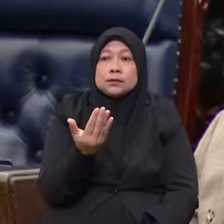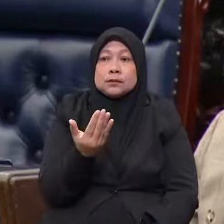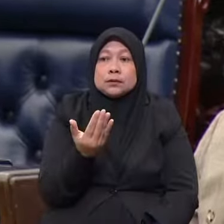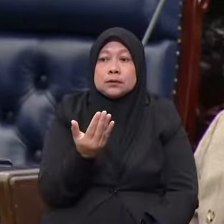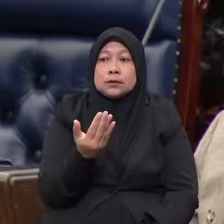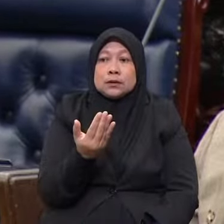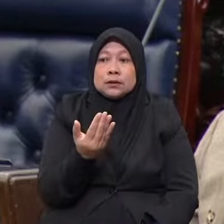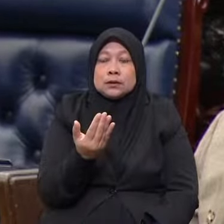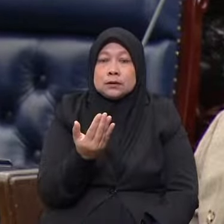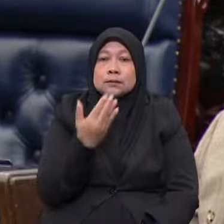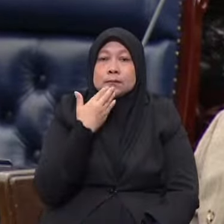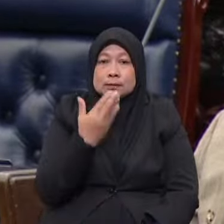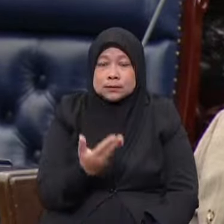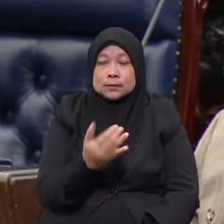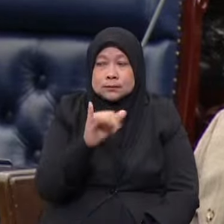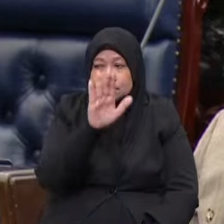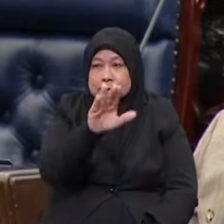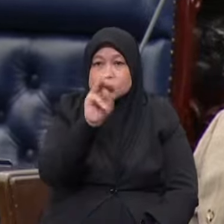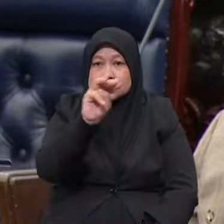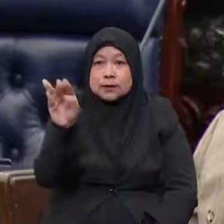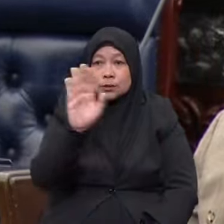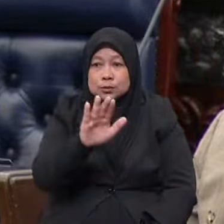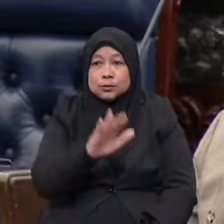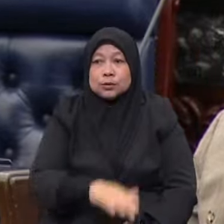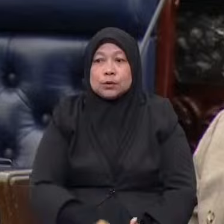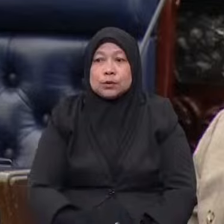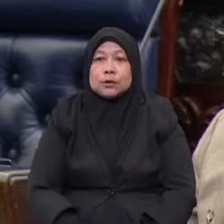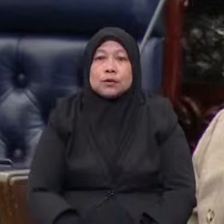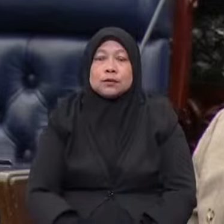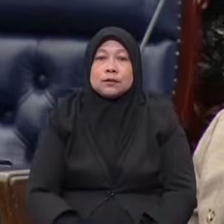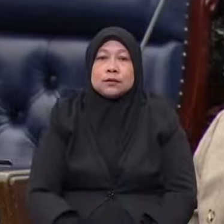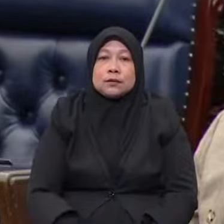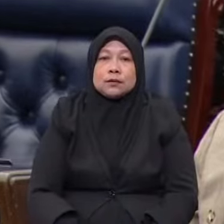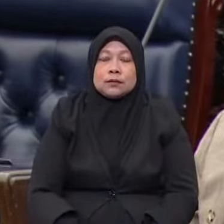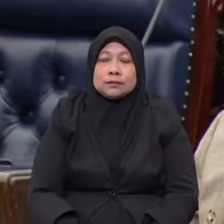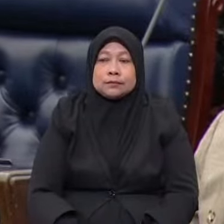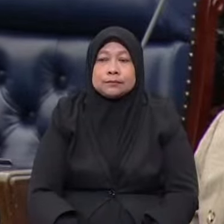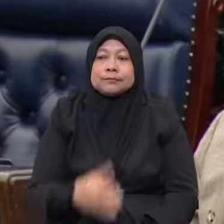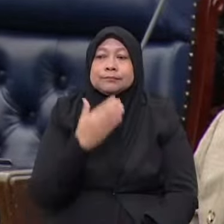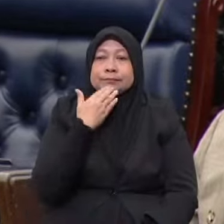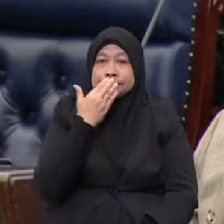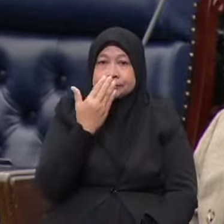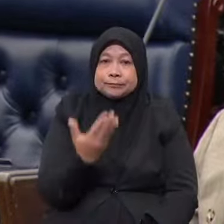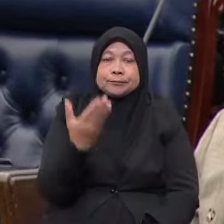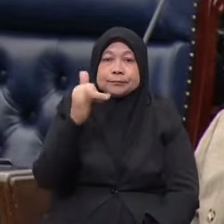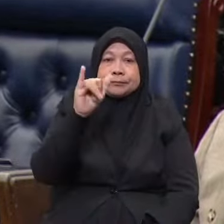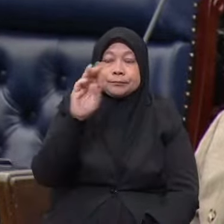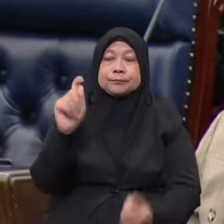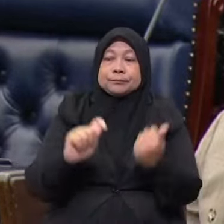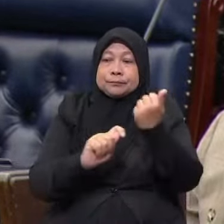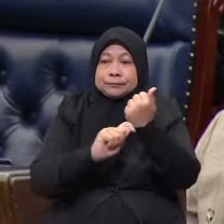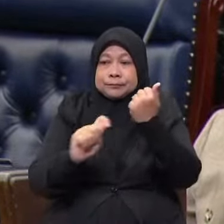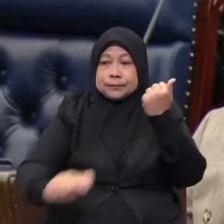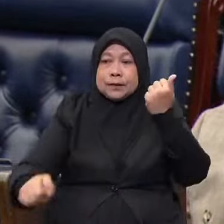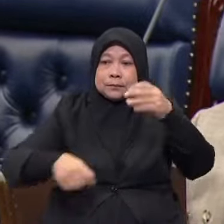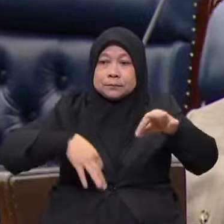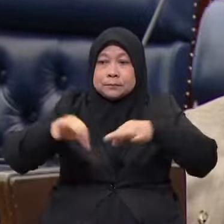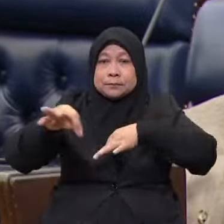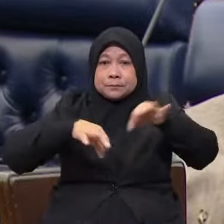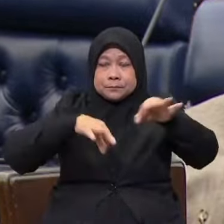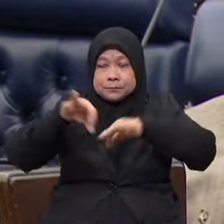sudah duduk dulu, lepas tu saya beri macam. Macam ni floor saya. Terima kasih Yang Amat Berhormat Tambun atas